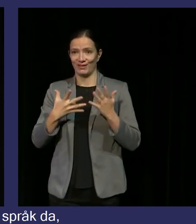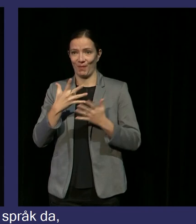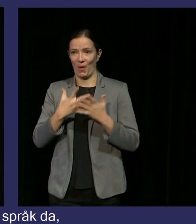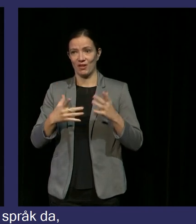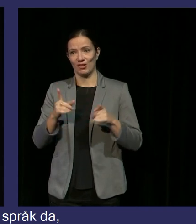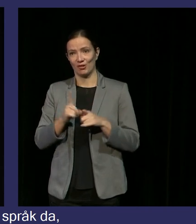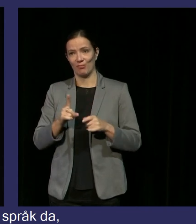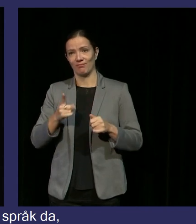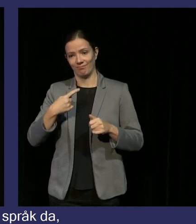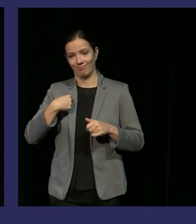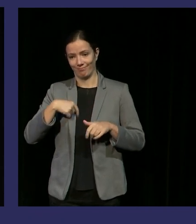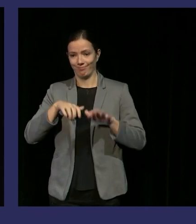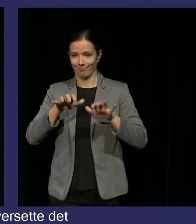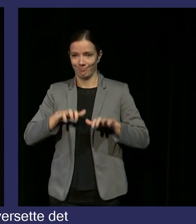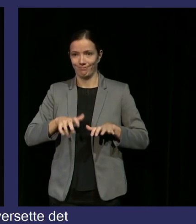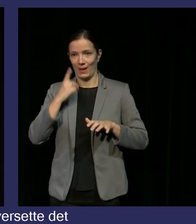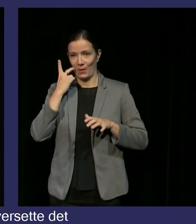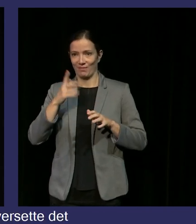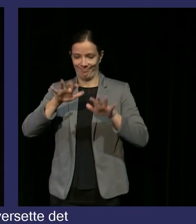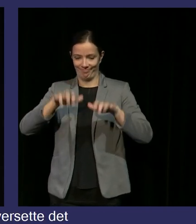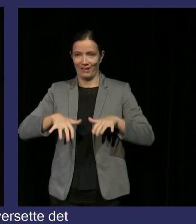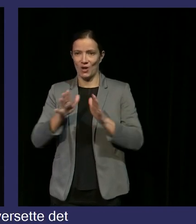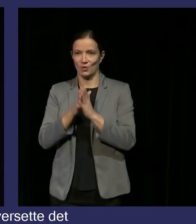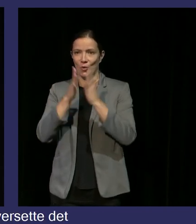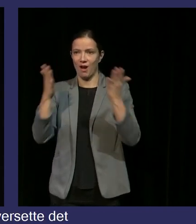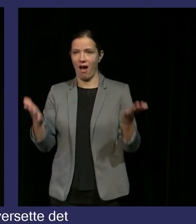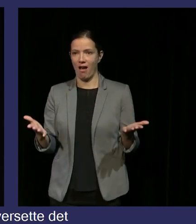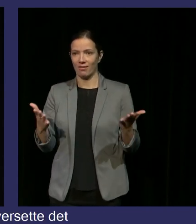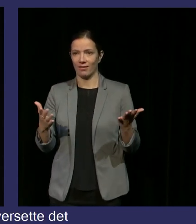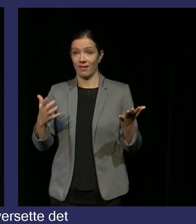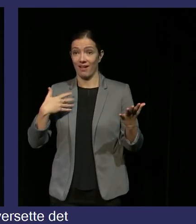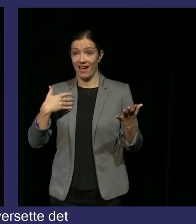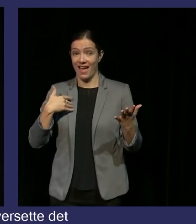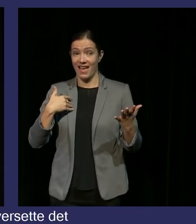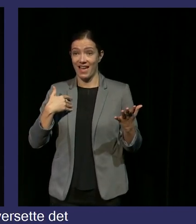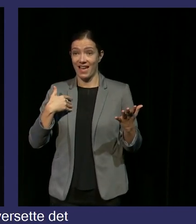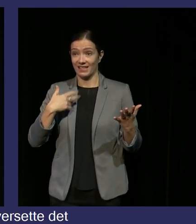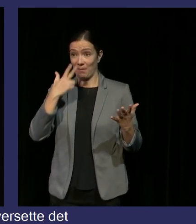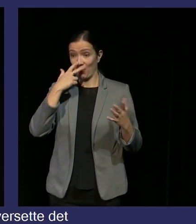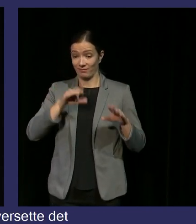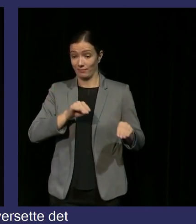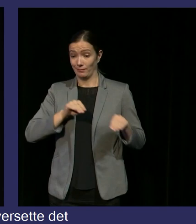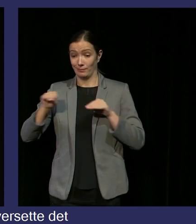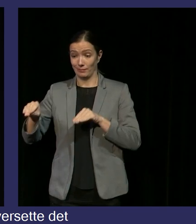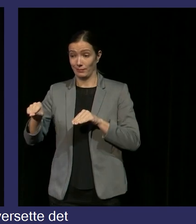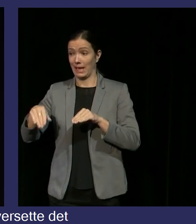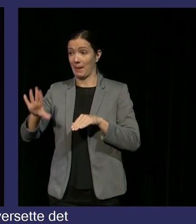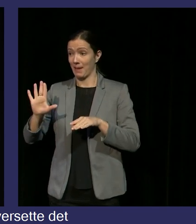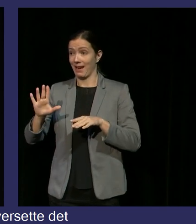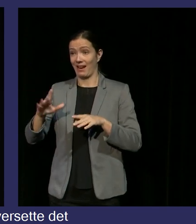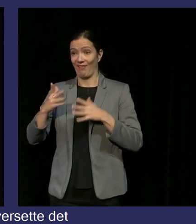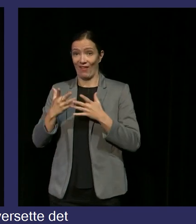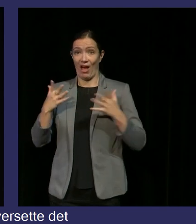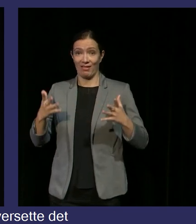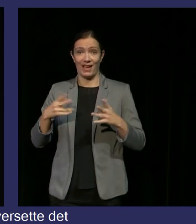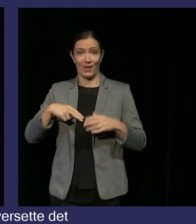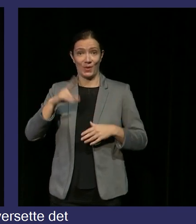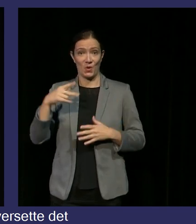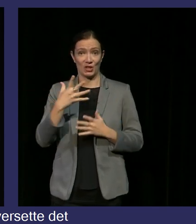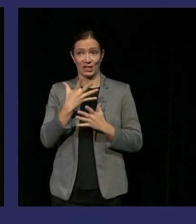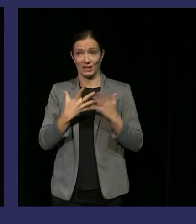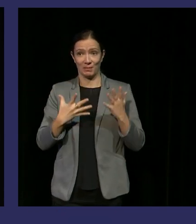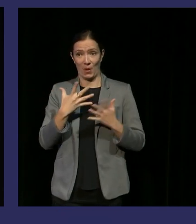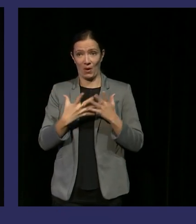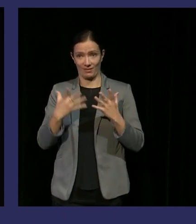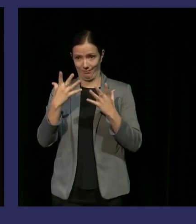gjerne skriver når jeg skriver journalene. Og jobben vel at jeg skal prøve å oversette det til et litt mer vanlig norsk, litt mer